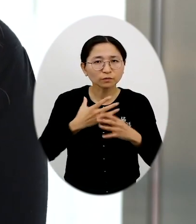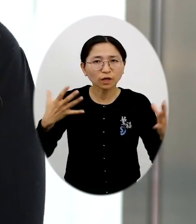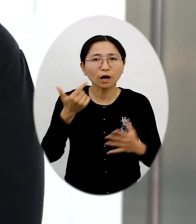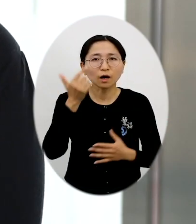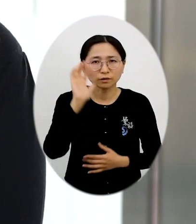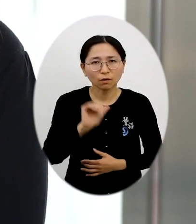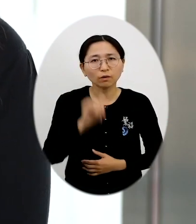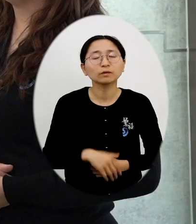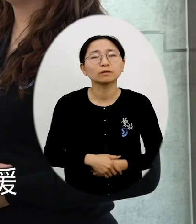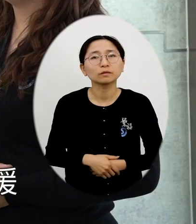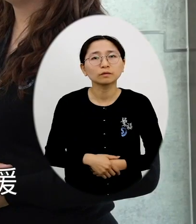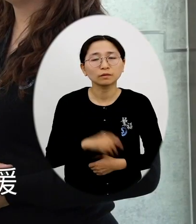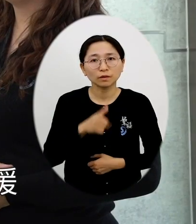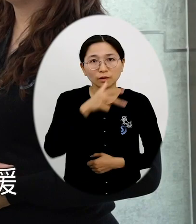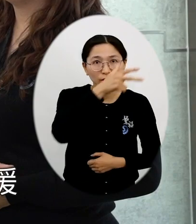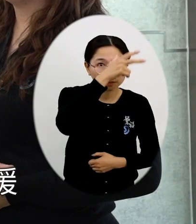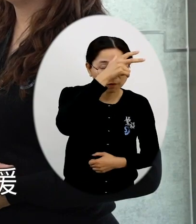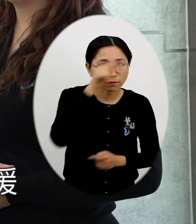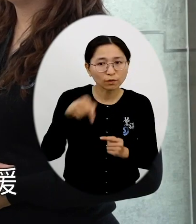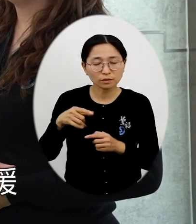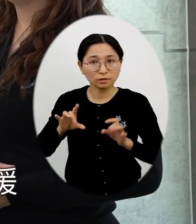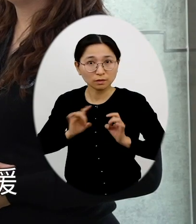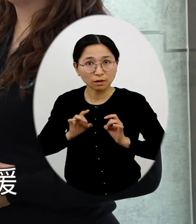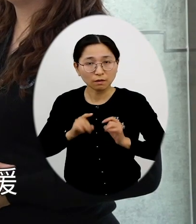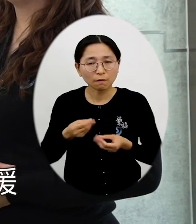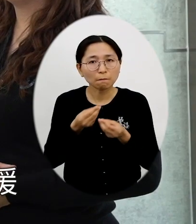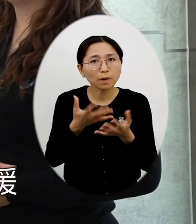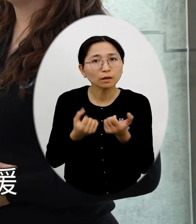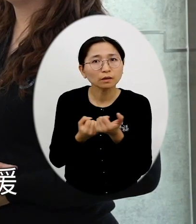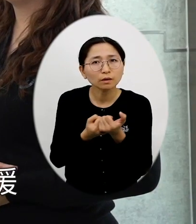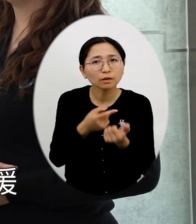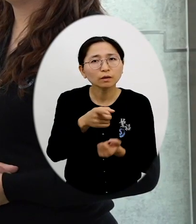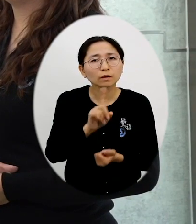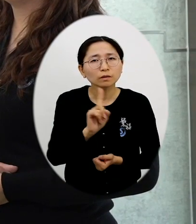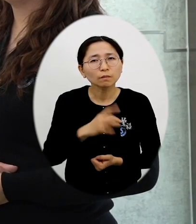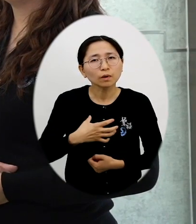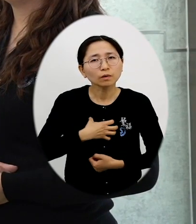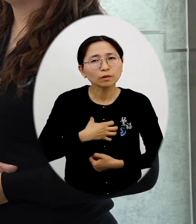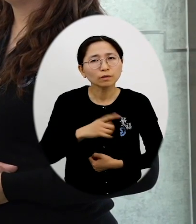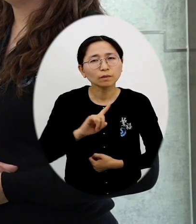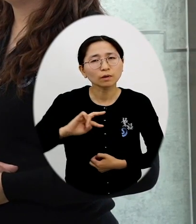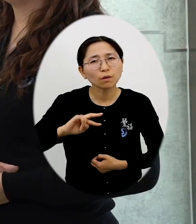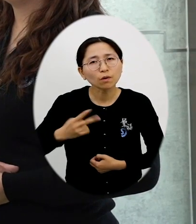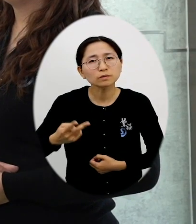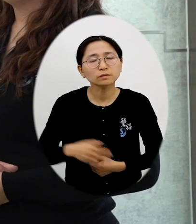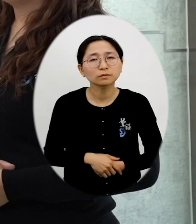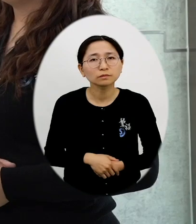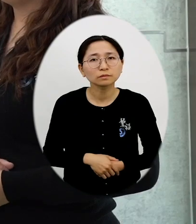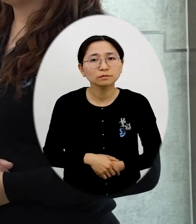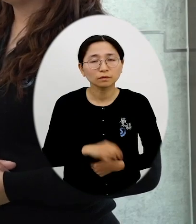展空間。 對於政府和私人機構給你們的支援，你們覺得有什麼可以改善